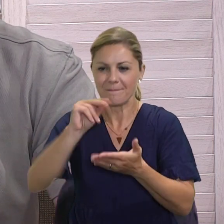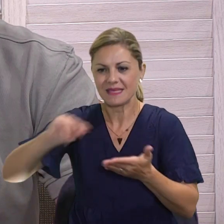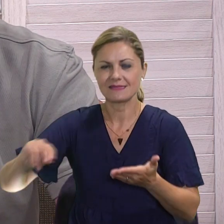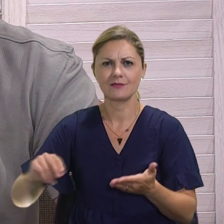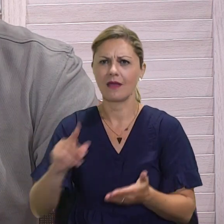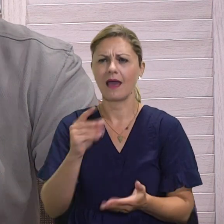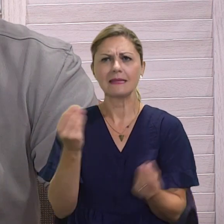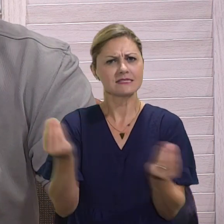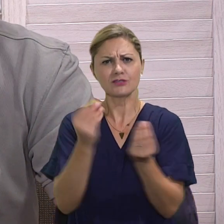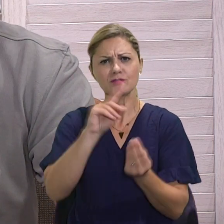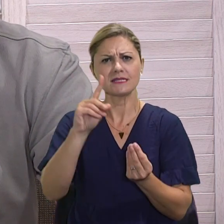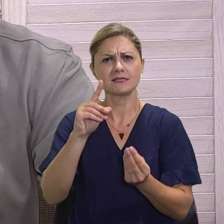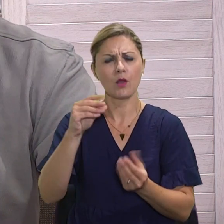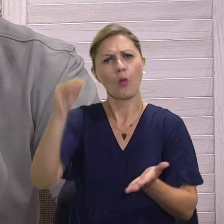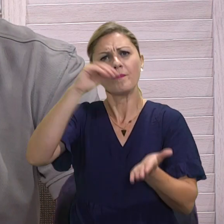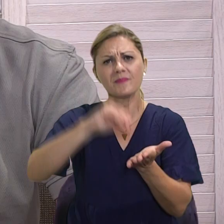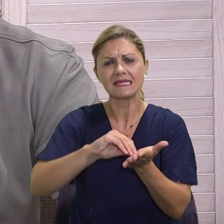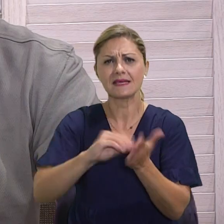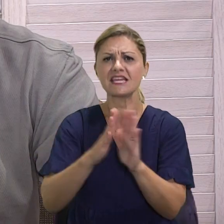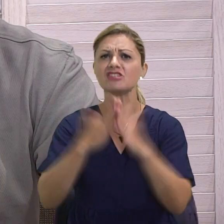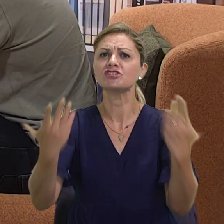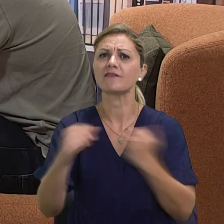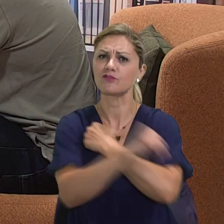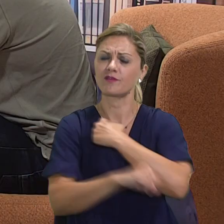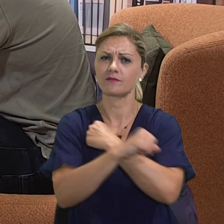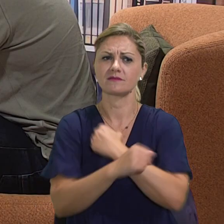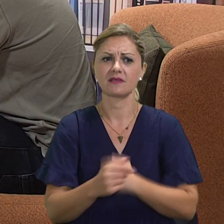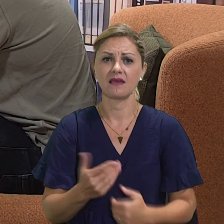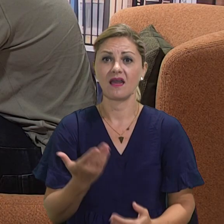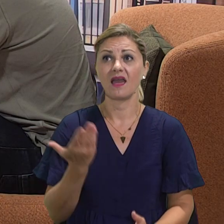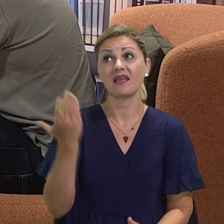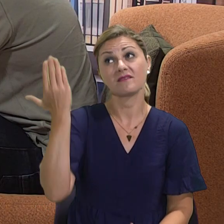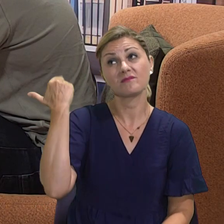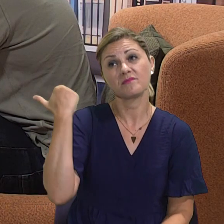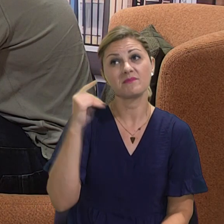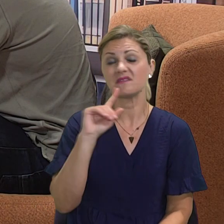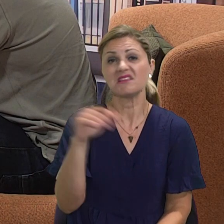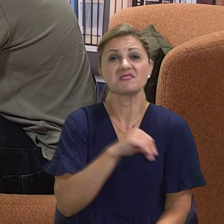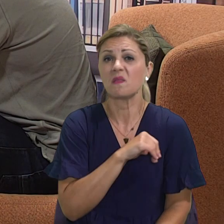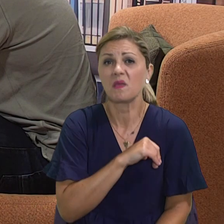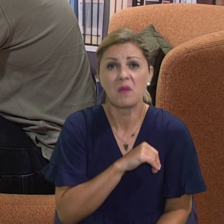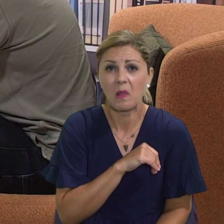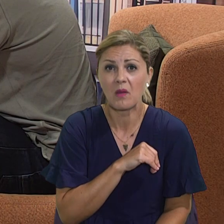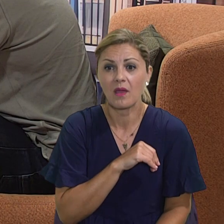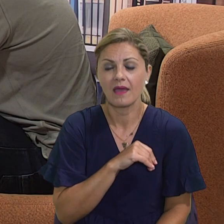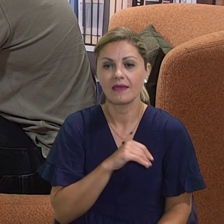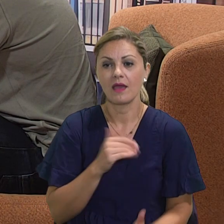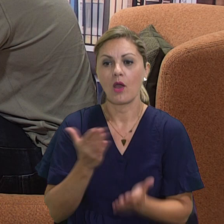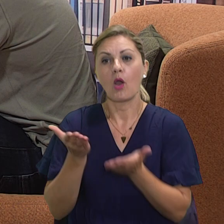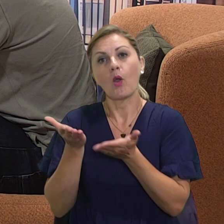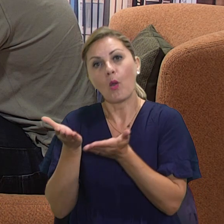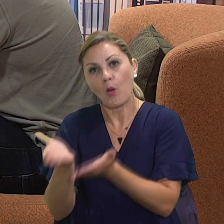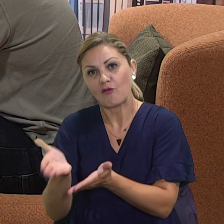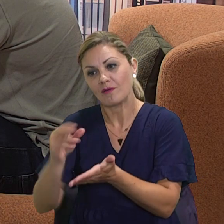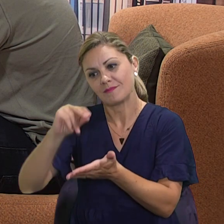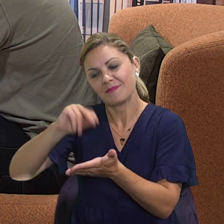književnost? Zašto to niste upisali? Jednostavno, zato što me to nije zanimalo. To me nije zanimalo i ovo